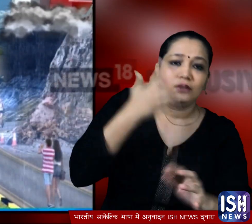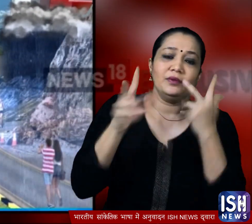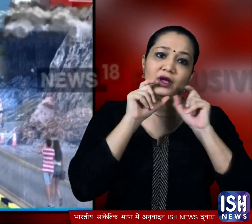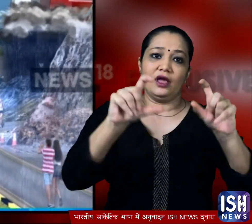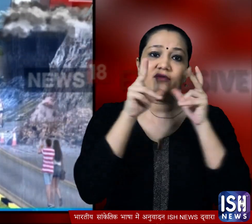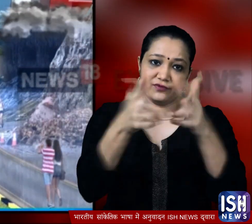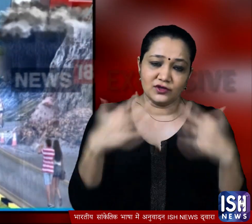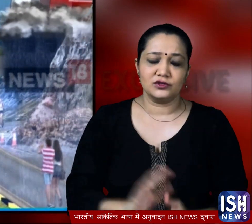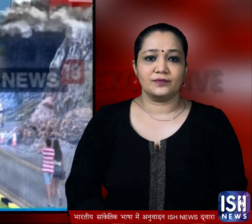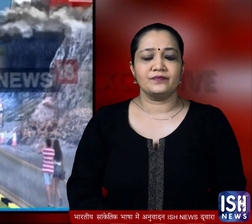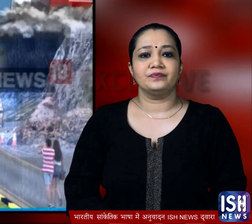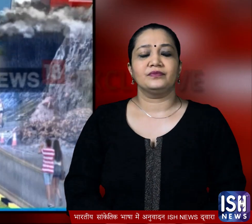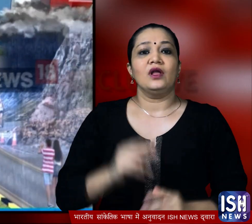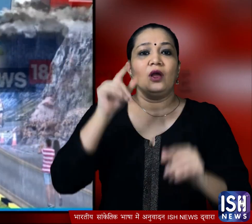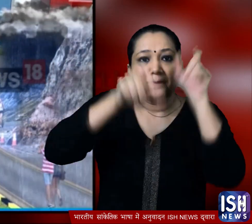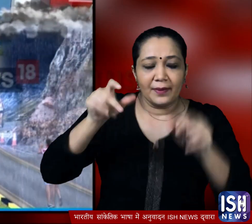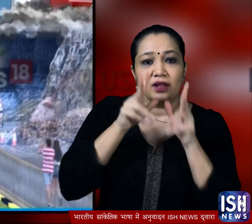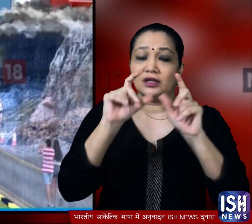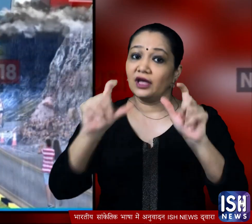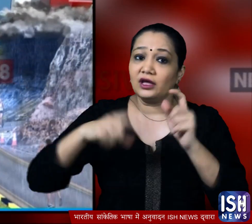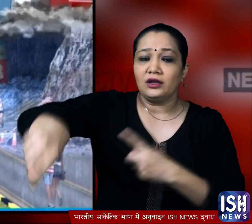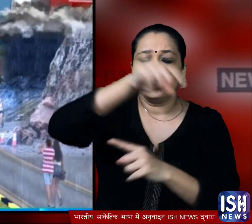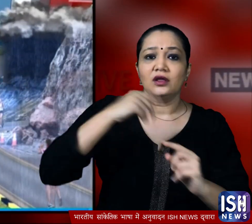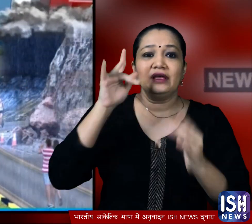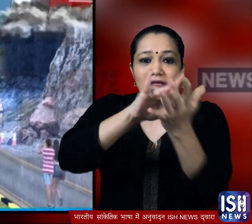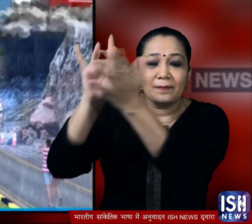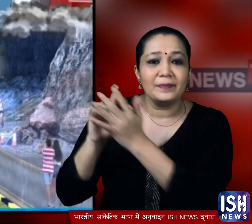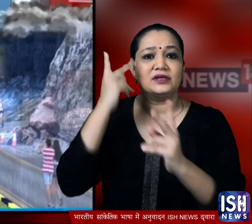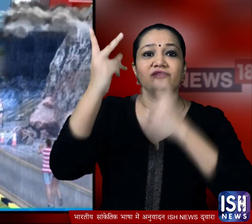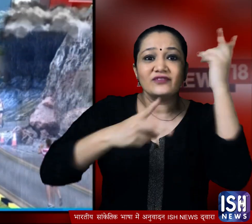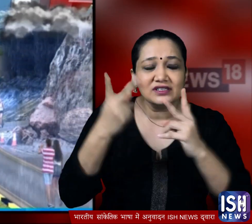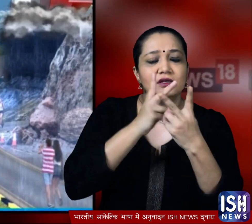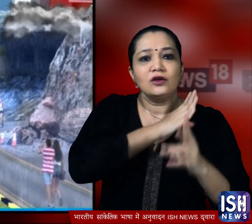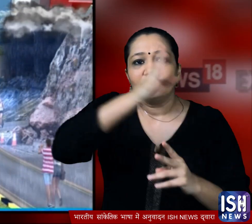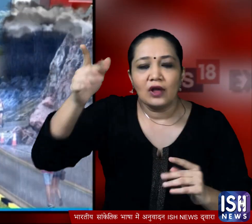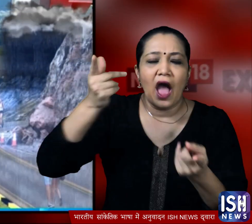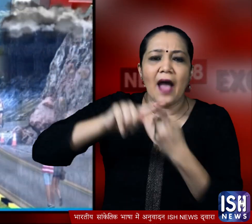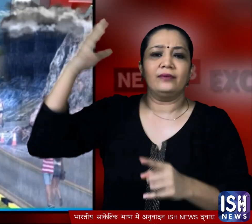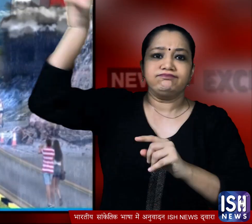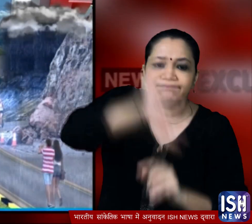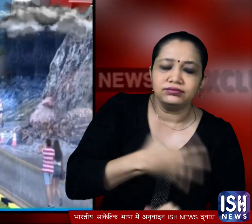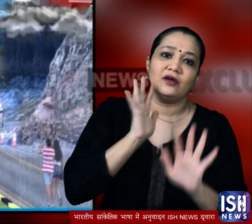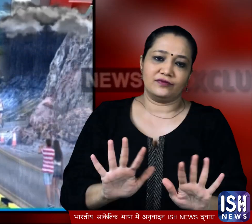भी चेतावनी जारी की गई, जिसे देखते हुए लोगों को आगाह किया गया कि वो उन जगहों पर न जाएं जहां